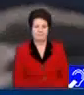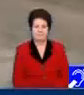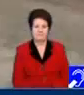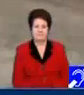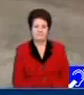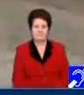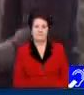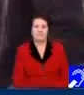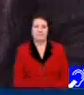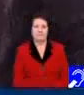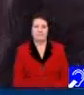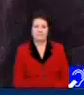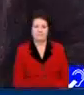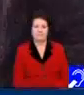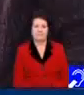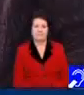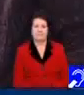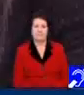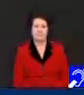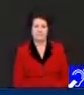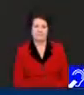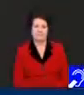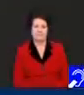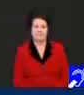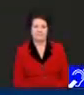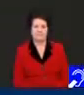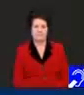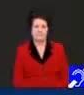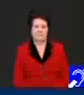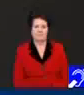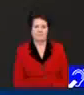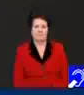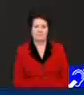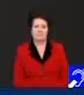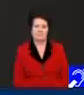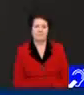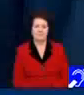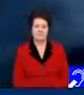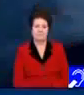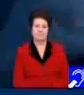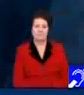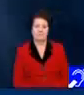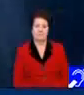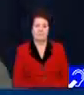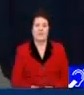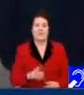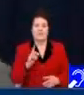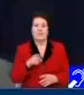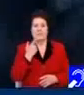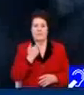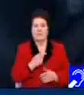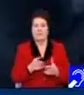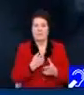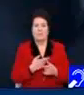worked on farms. We woke up every morning at 5 a.m. and go to take care of the beasts. Lungmetrajul nominalizat de